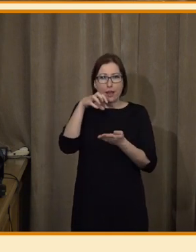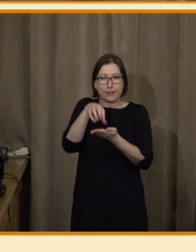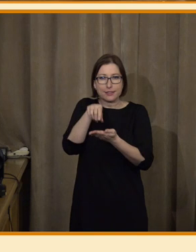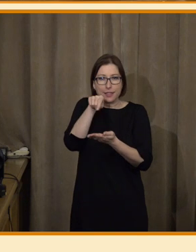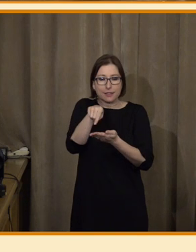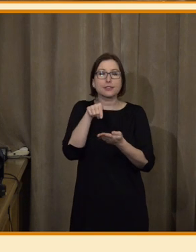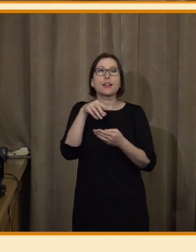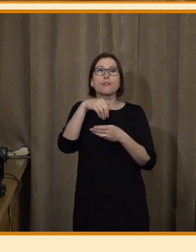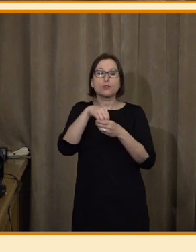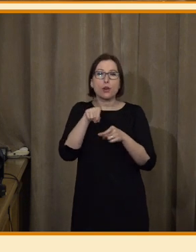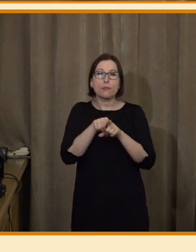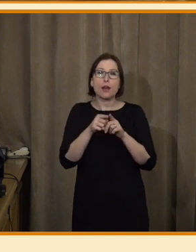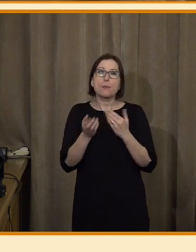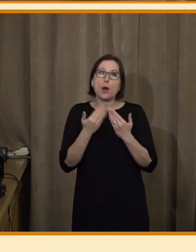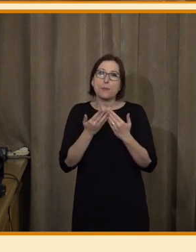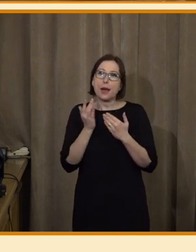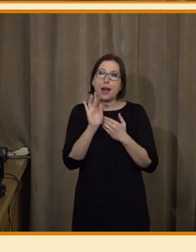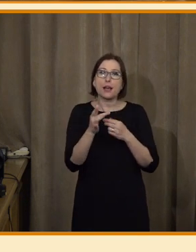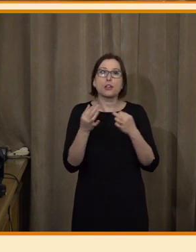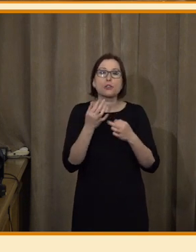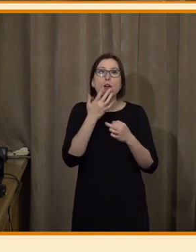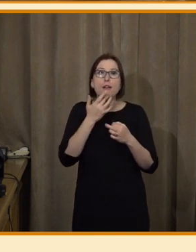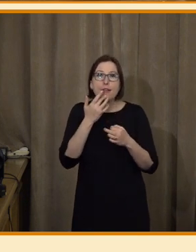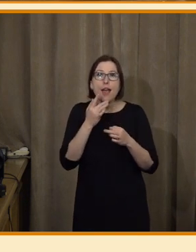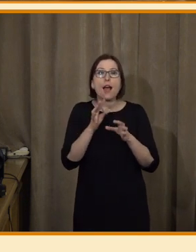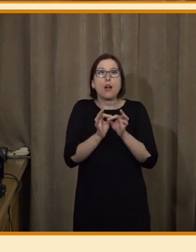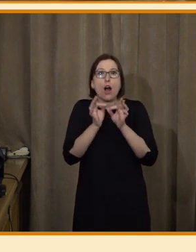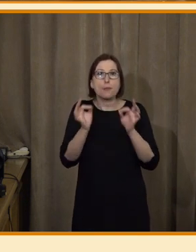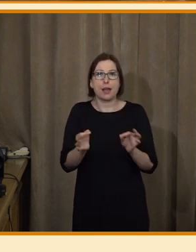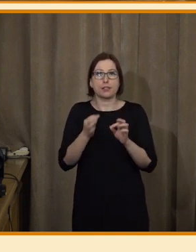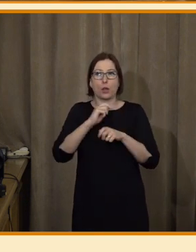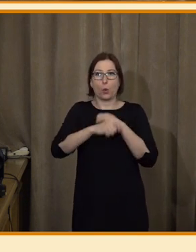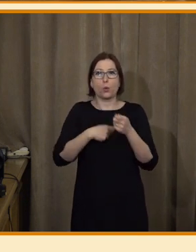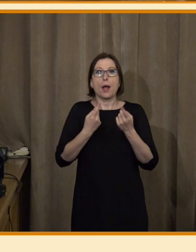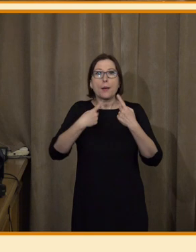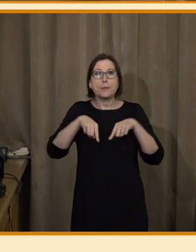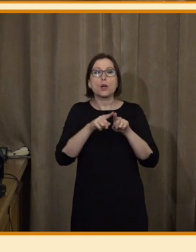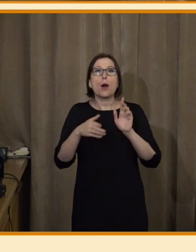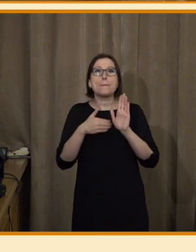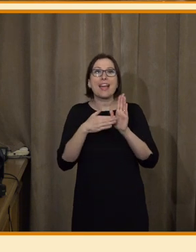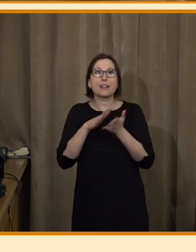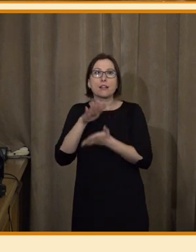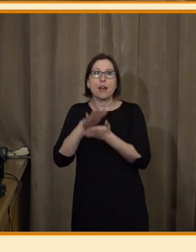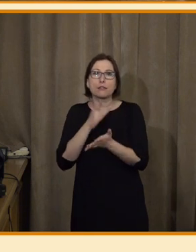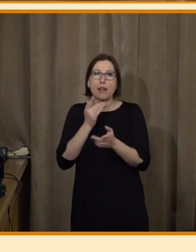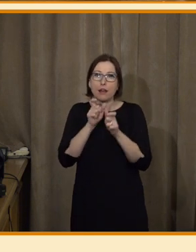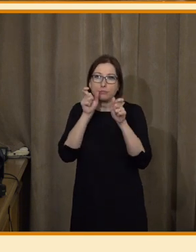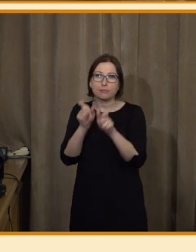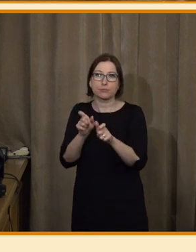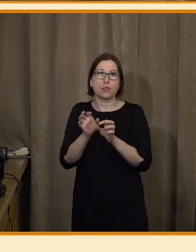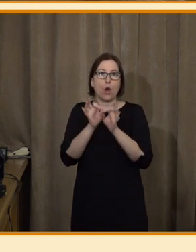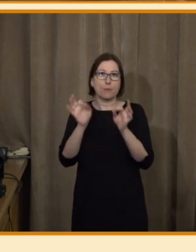v tom, jak získat omezení třeba pro použití metadat a dalších